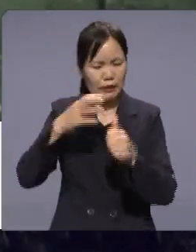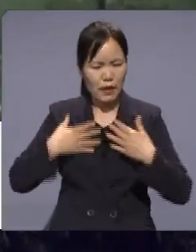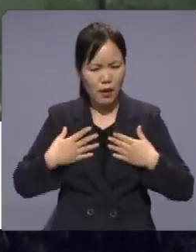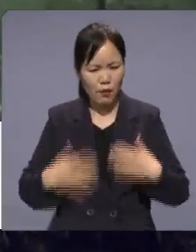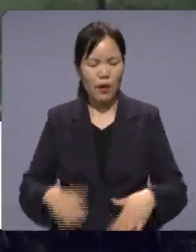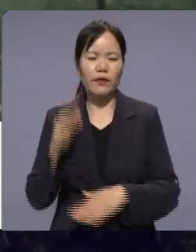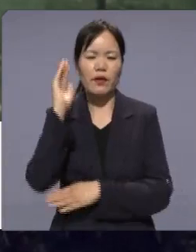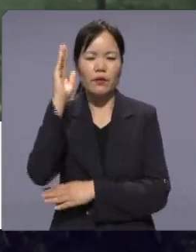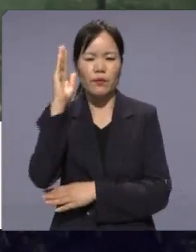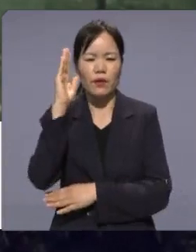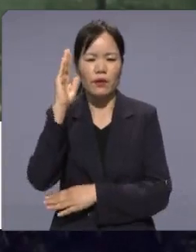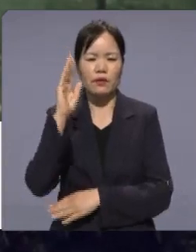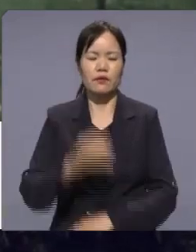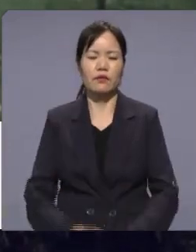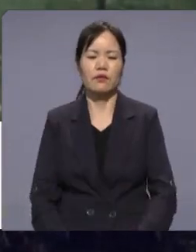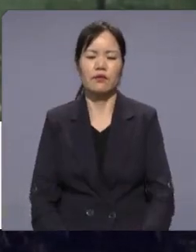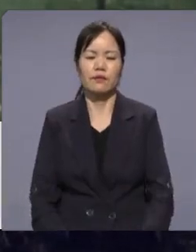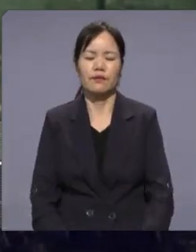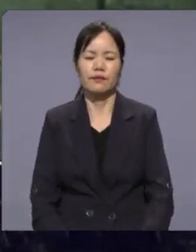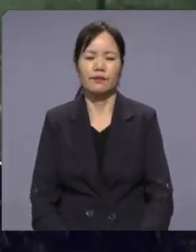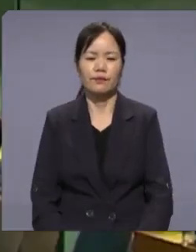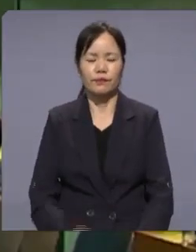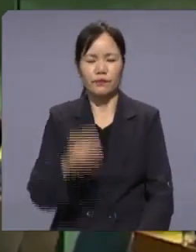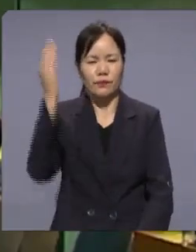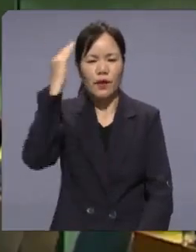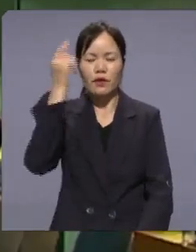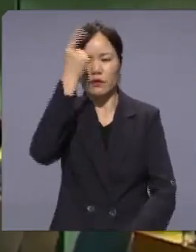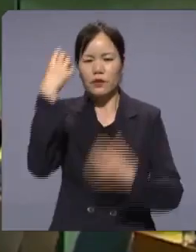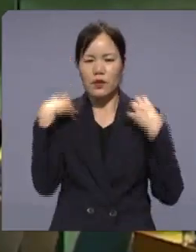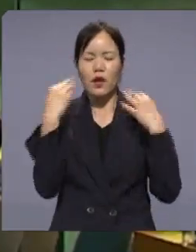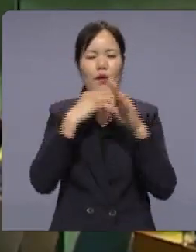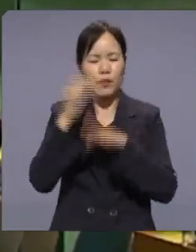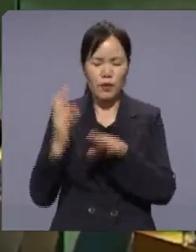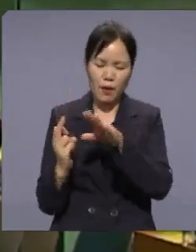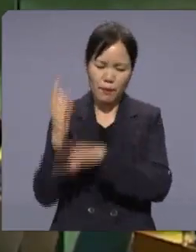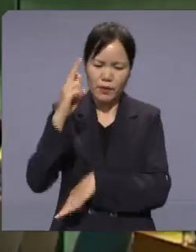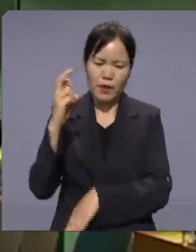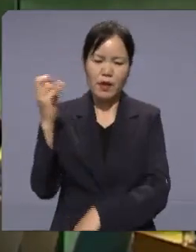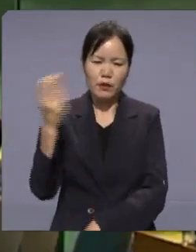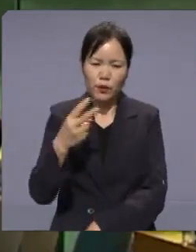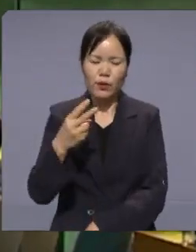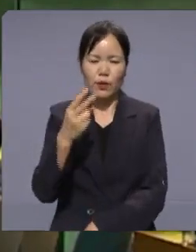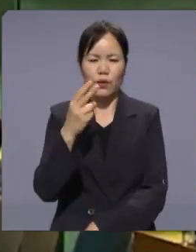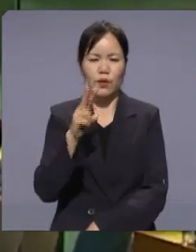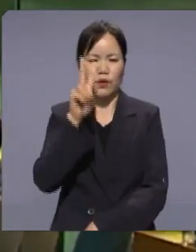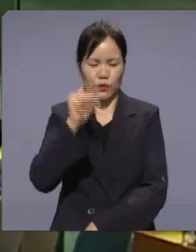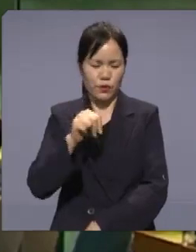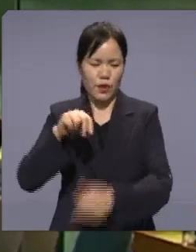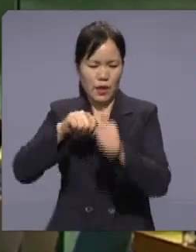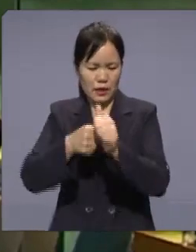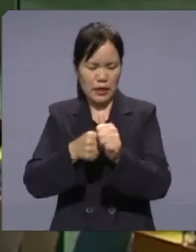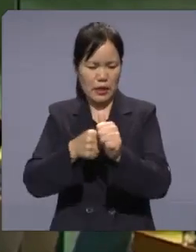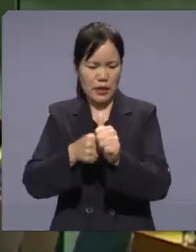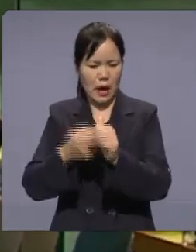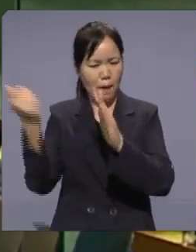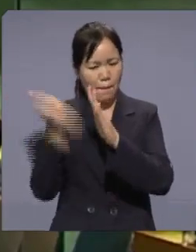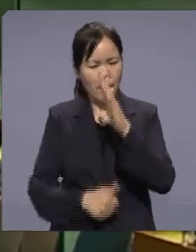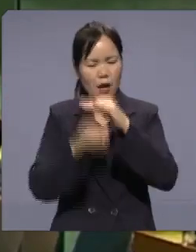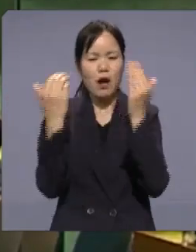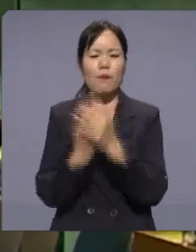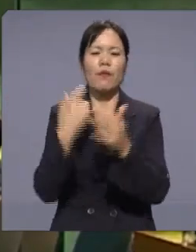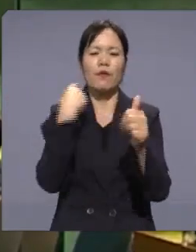나서며 나세했습니다. 우리 정부는 북한의 미사일 발사는 물론 안보리 결의안 채택 불발 모두